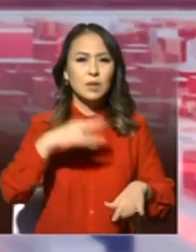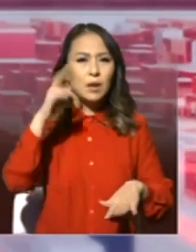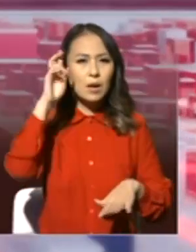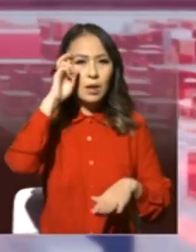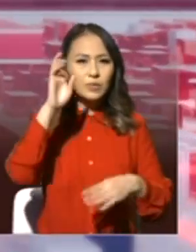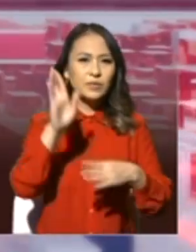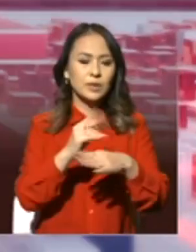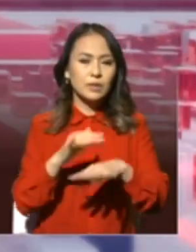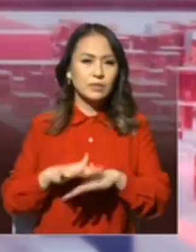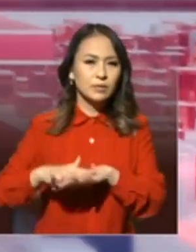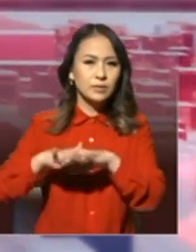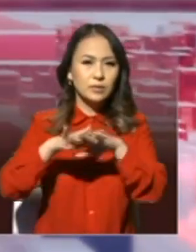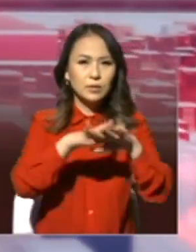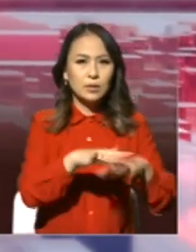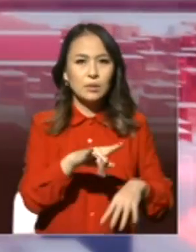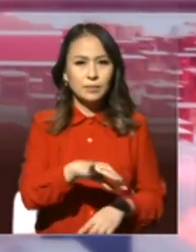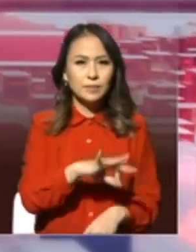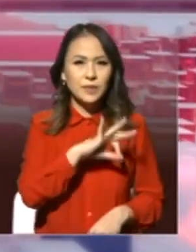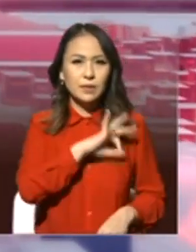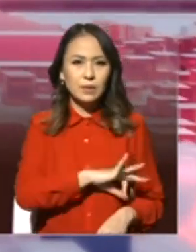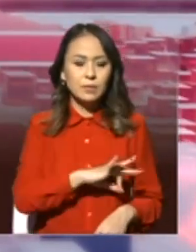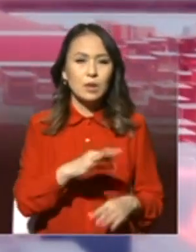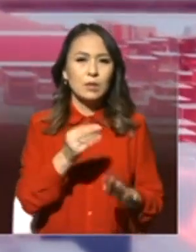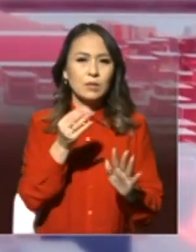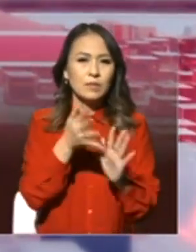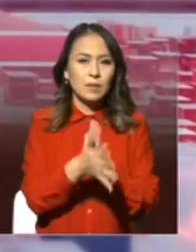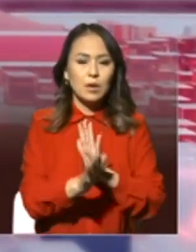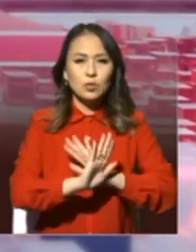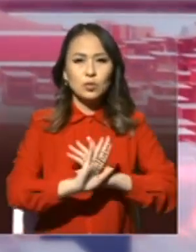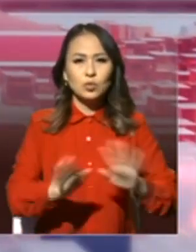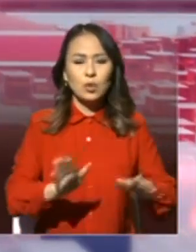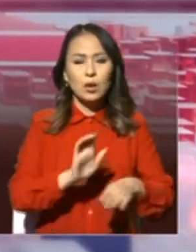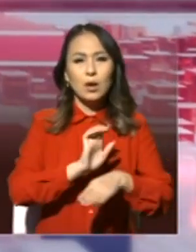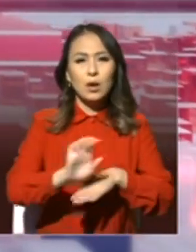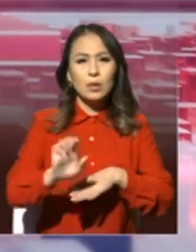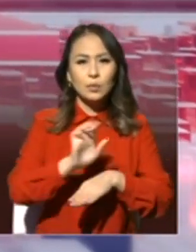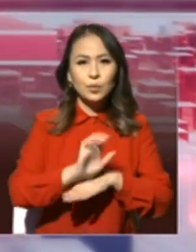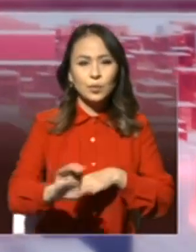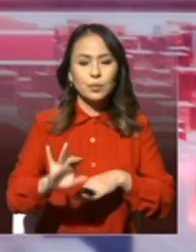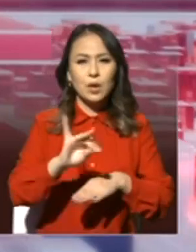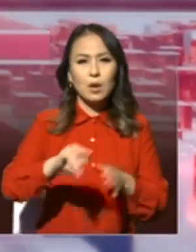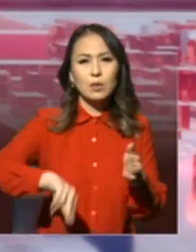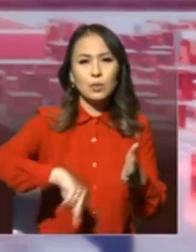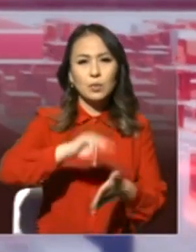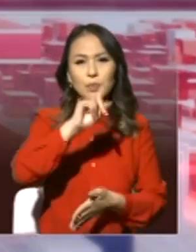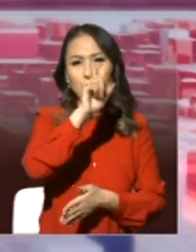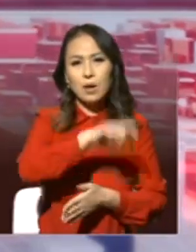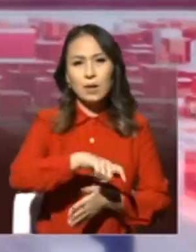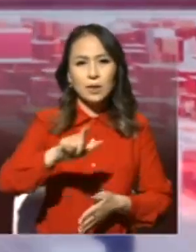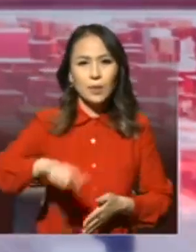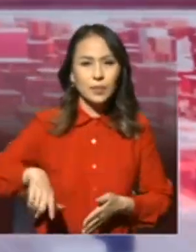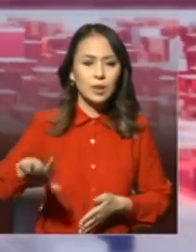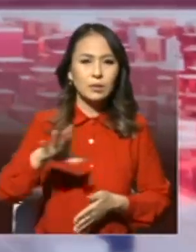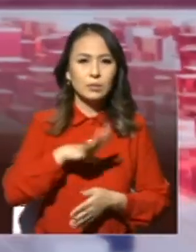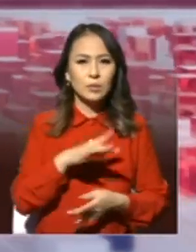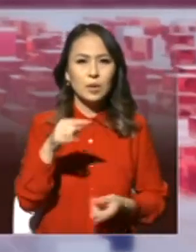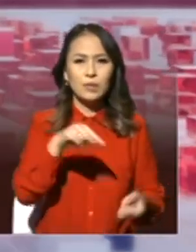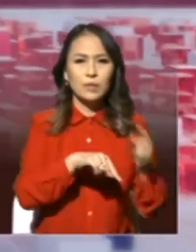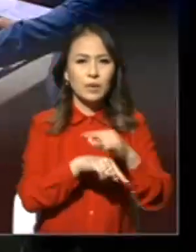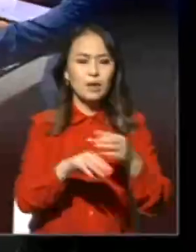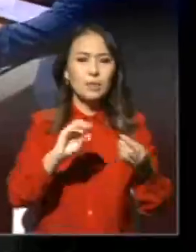бөлініп жатқан қаражат тиімді жұмсалмайды. Өнім өндіруші мен тұтынушының арасында делдал